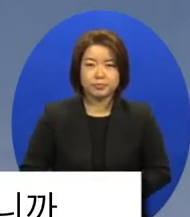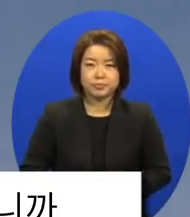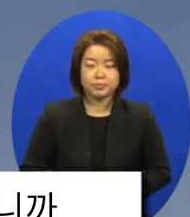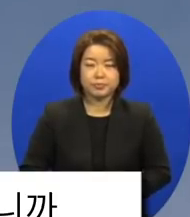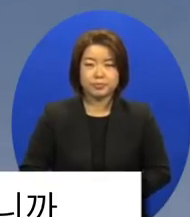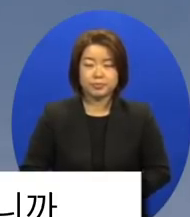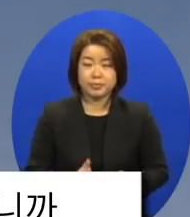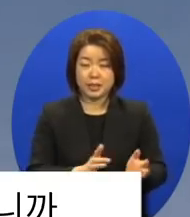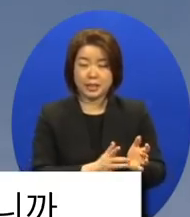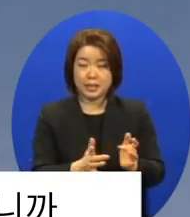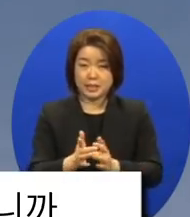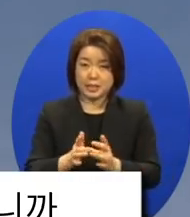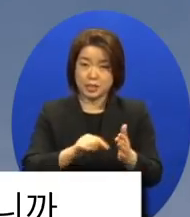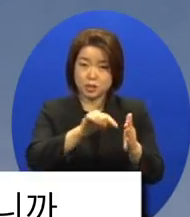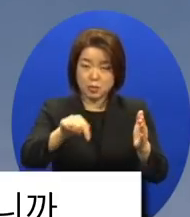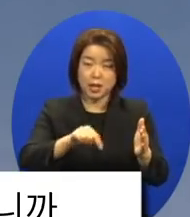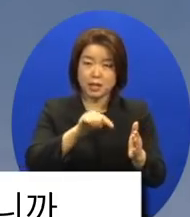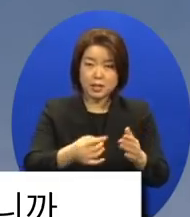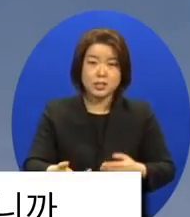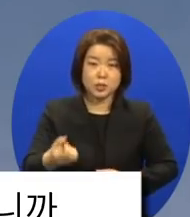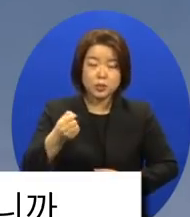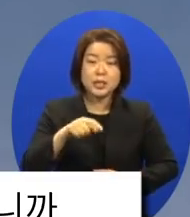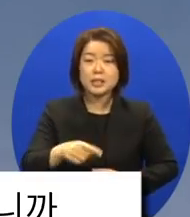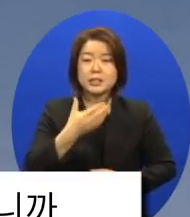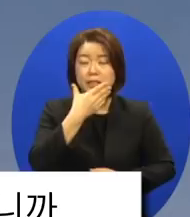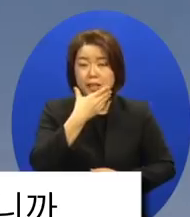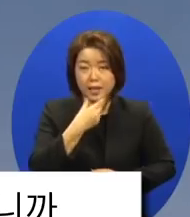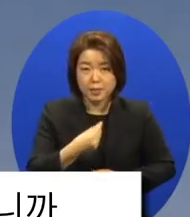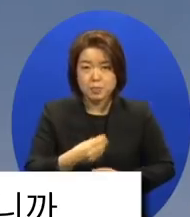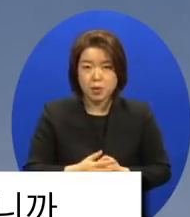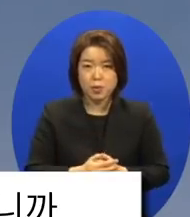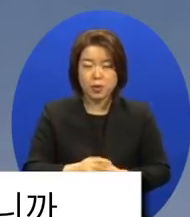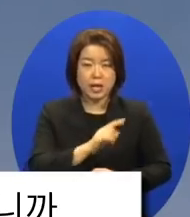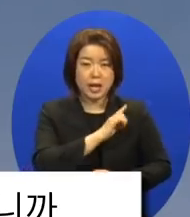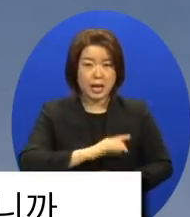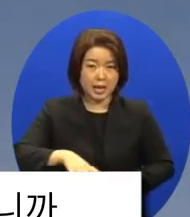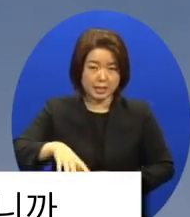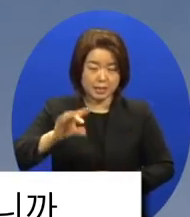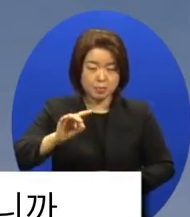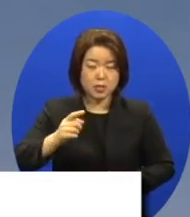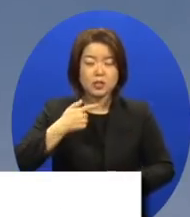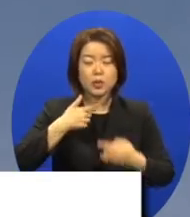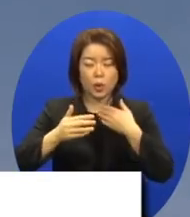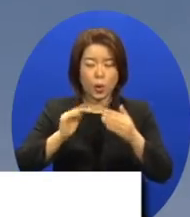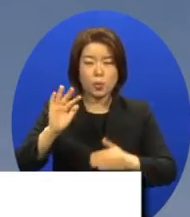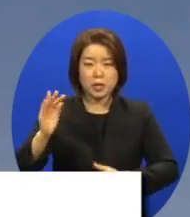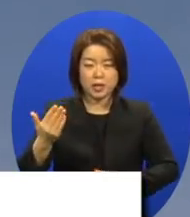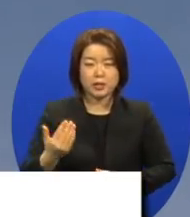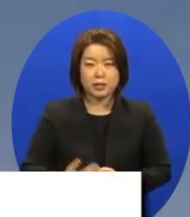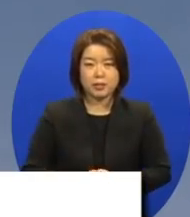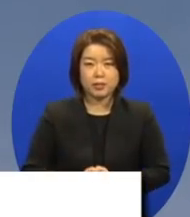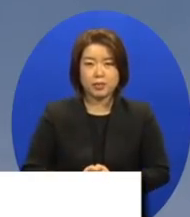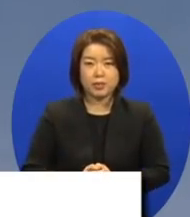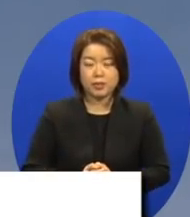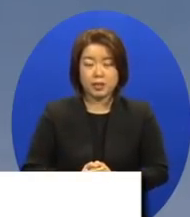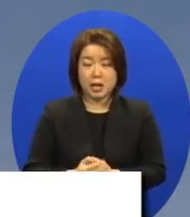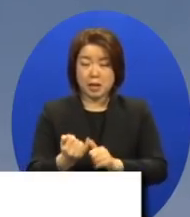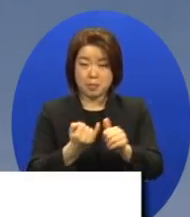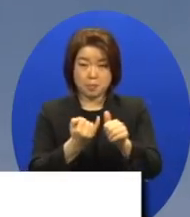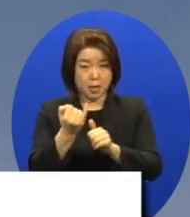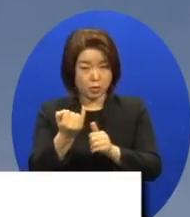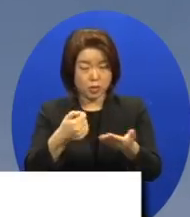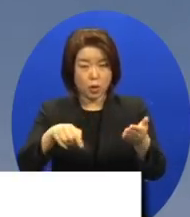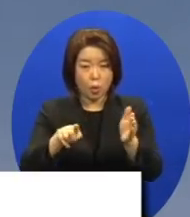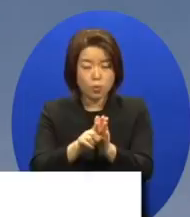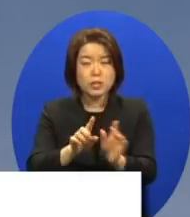예수님 안에서 누리는 그 행복을 가장 먼저 경험하게 되니까 배우자를 위해서 살게